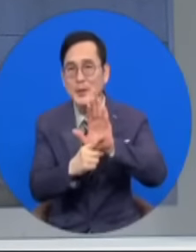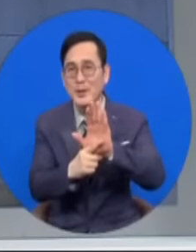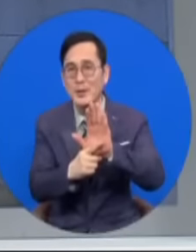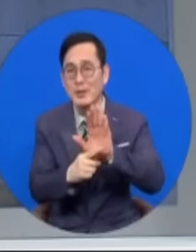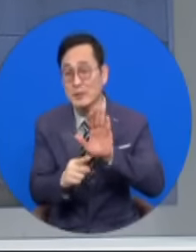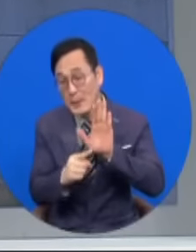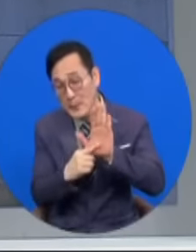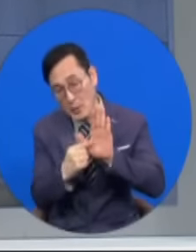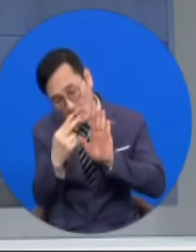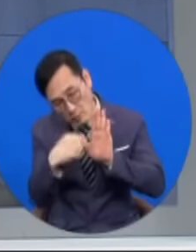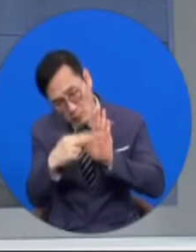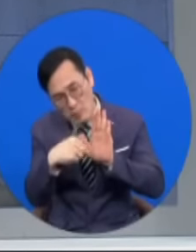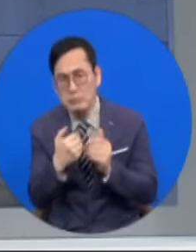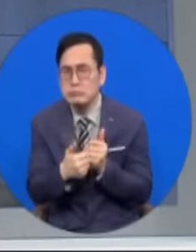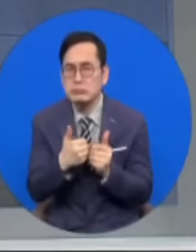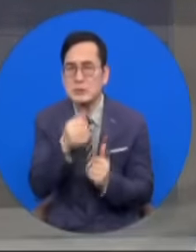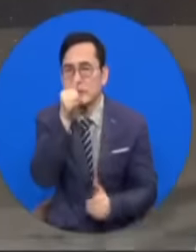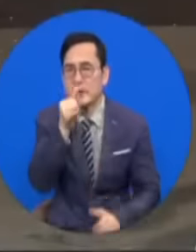있다는 지적이